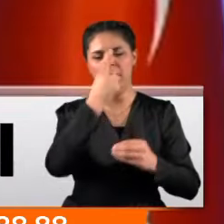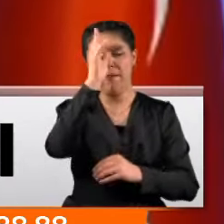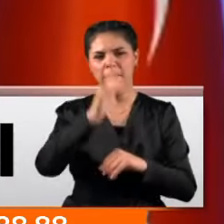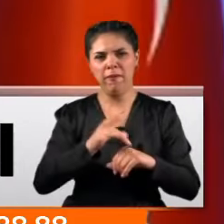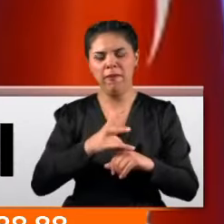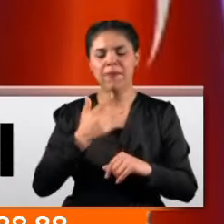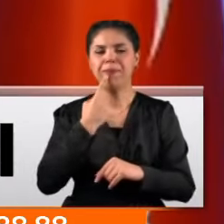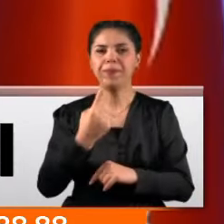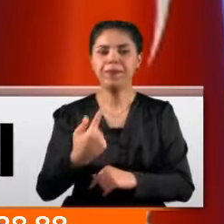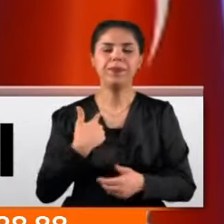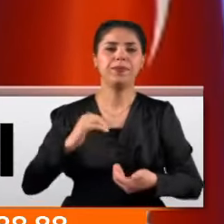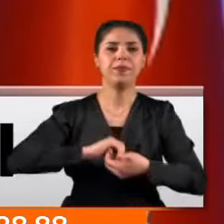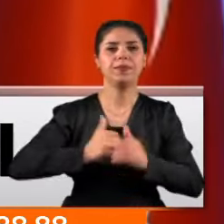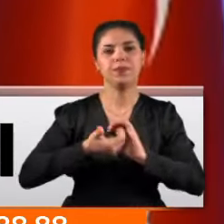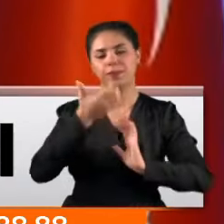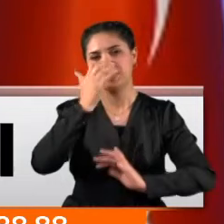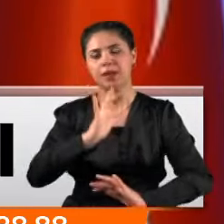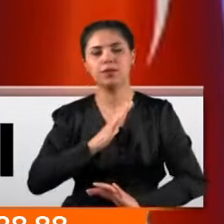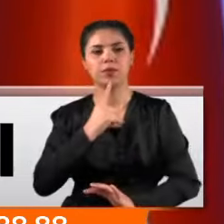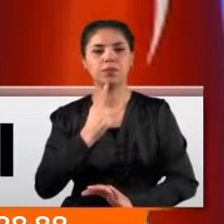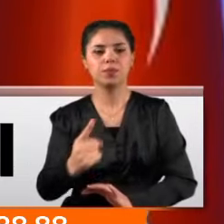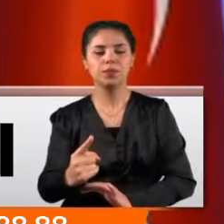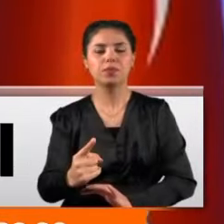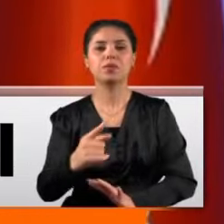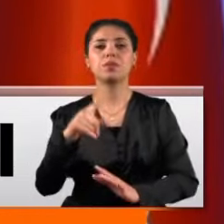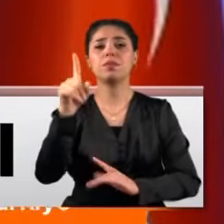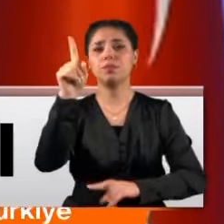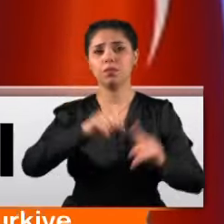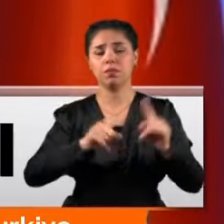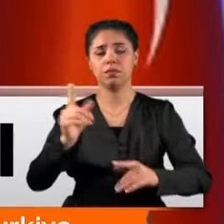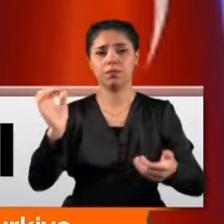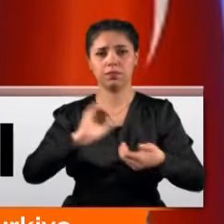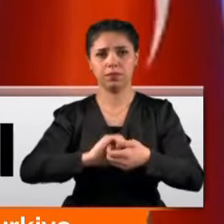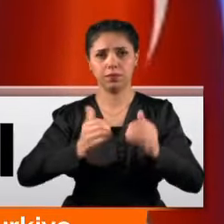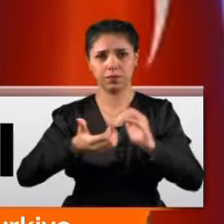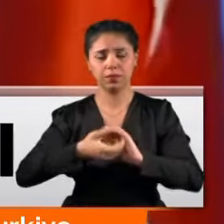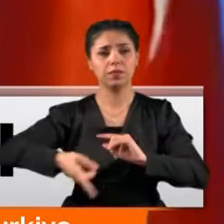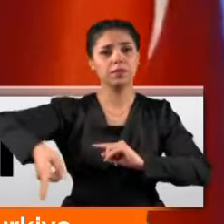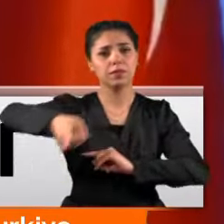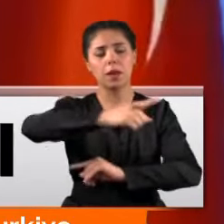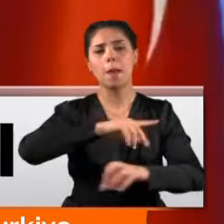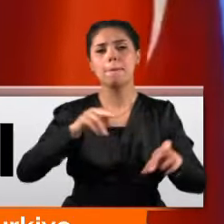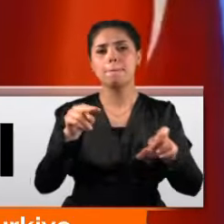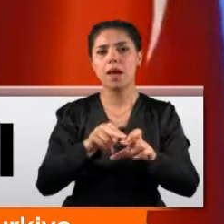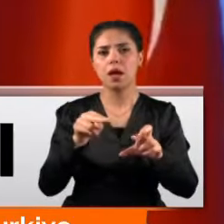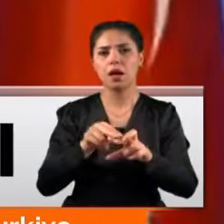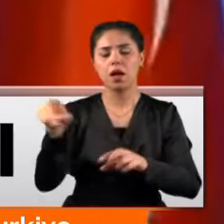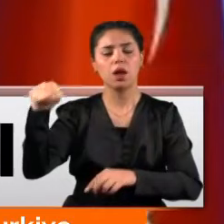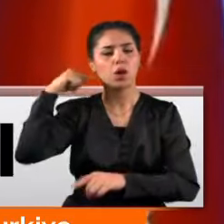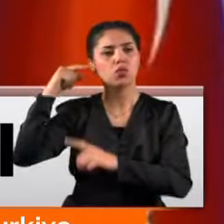etti. Bazı müttefiklerimizin bilhassa terör örgütü PKK'nın Suriye'deki